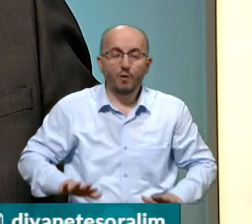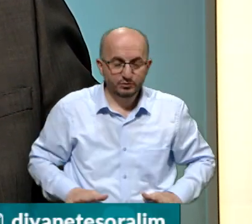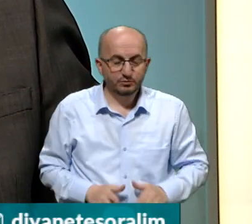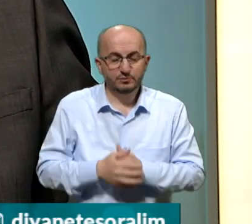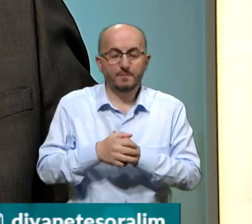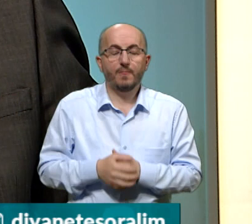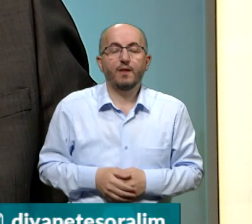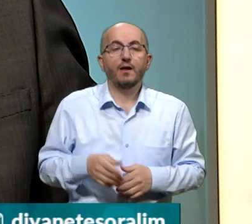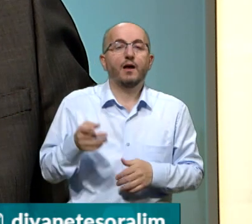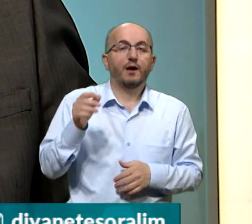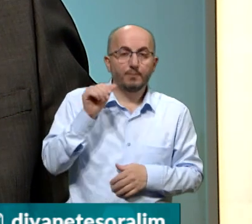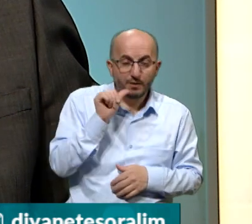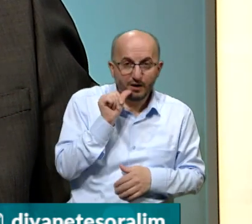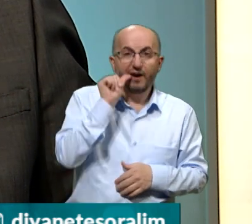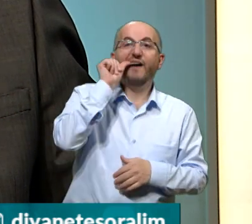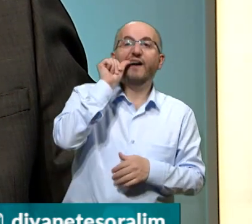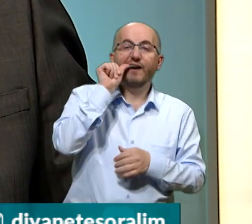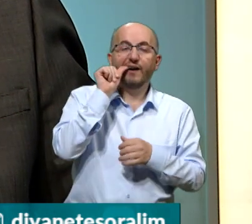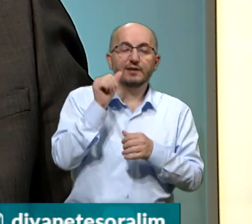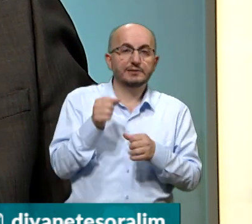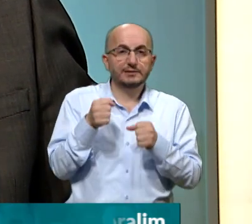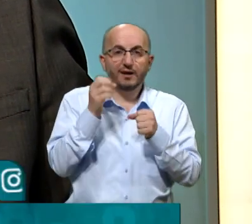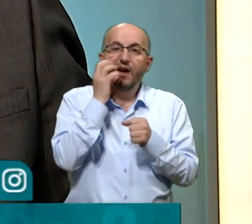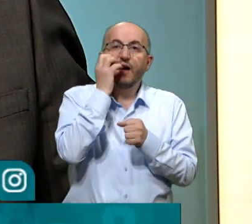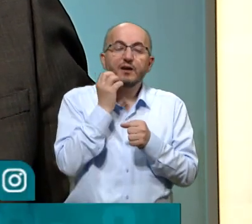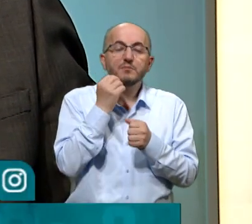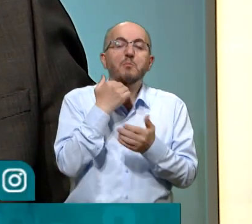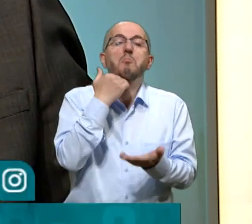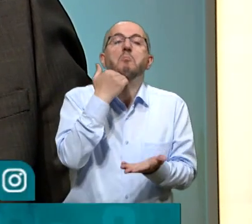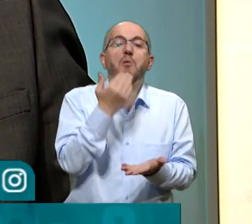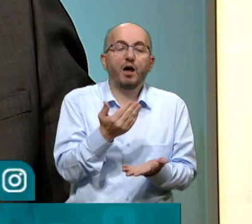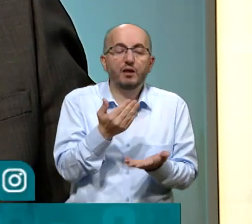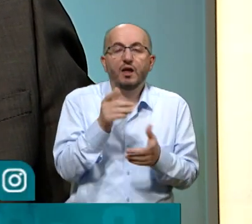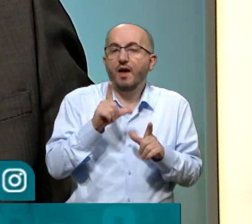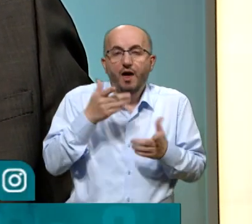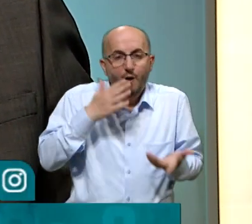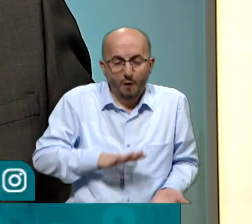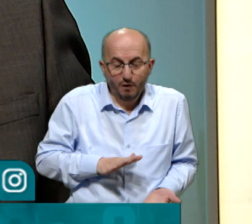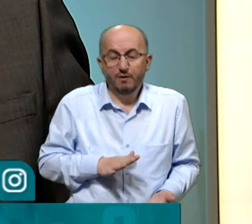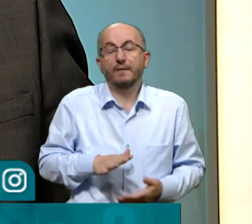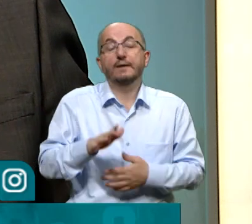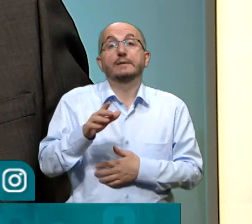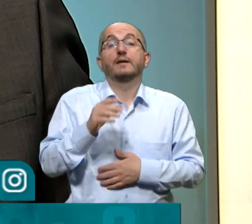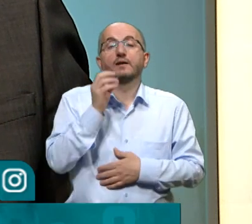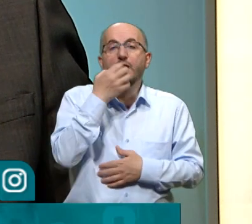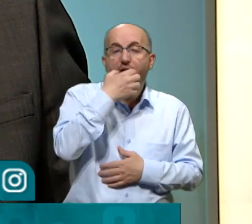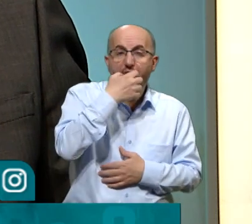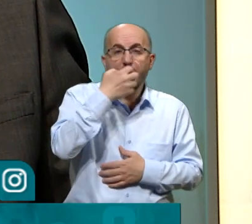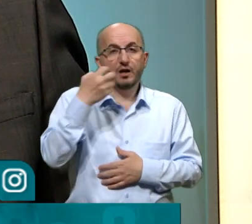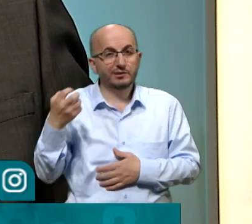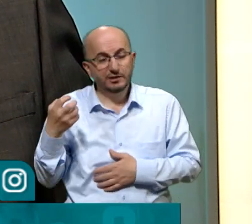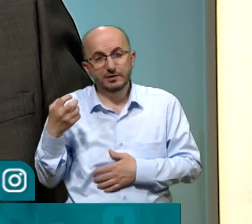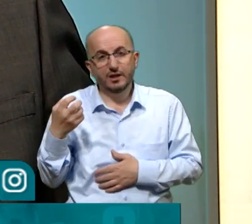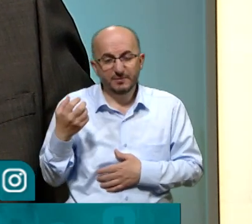eğer protezler sabit Sen zaten çıkartılması mümkün değil çıkartmaya da gerek yoktur ama çıkartılıp